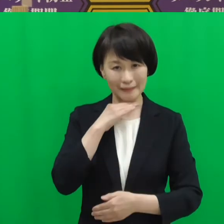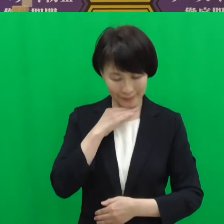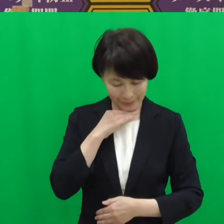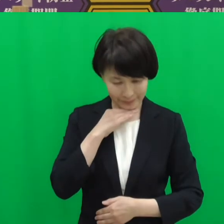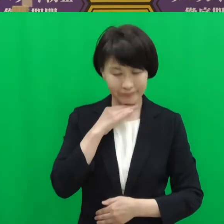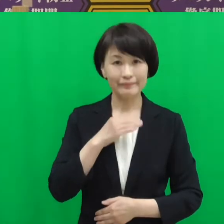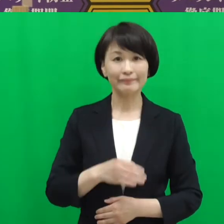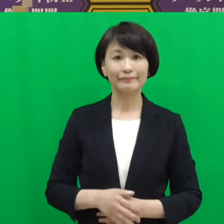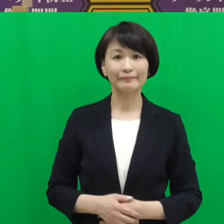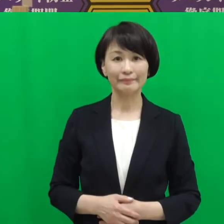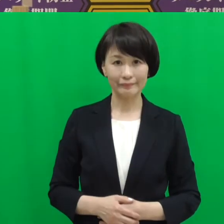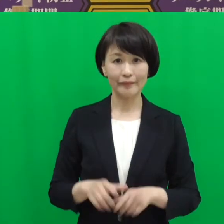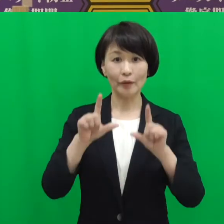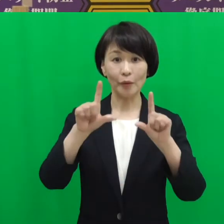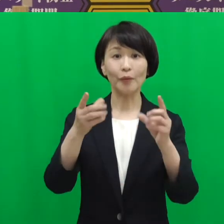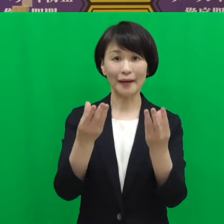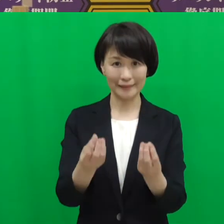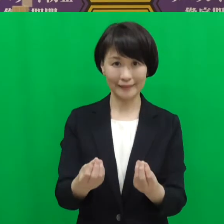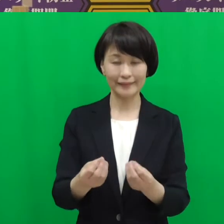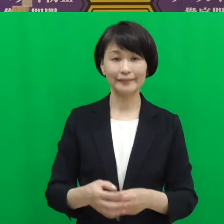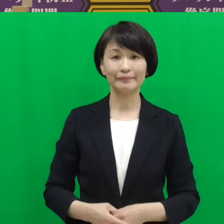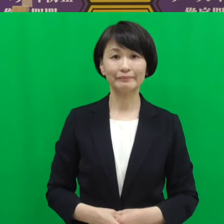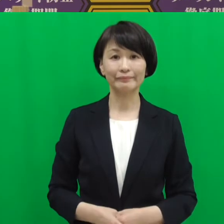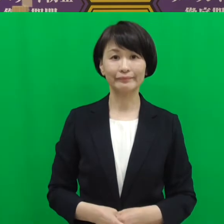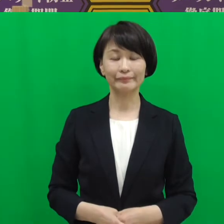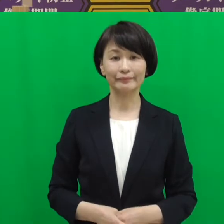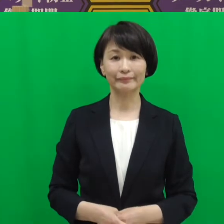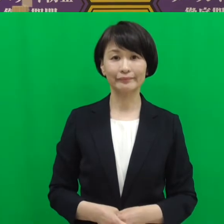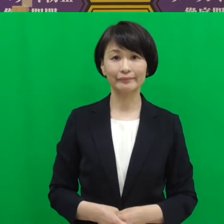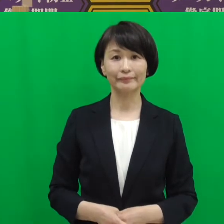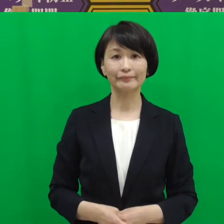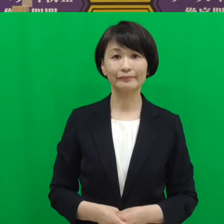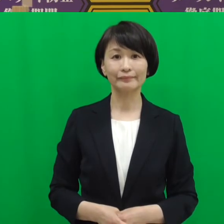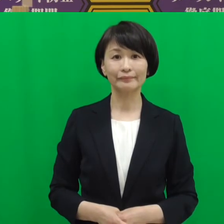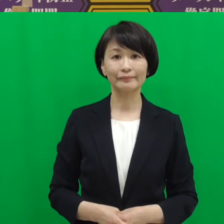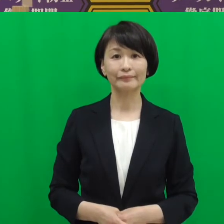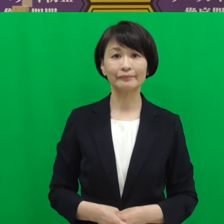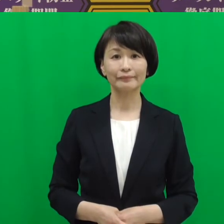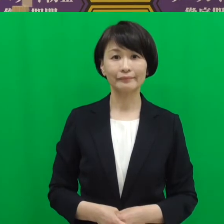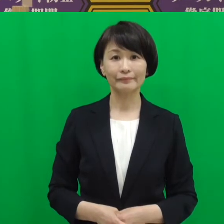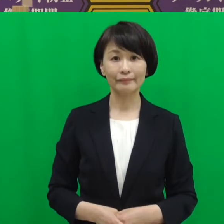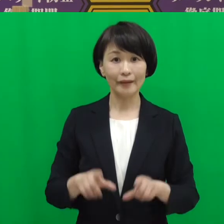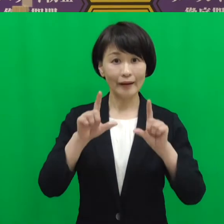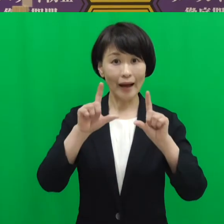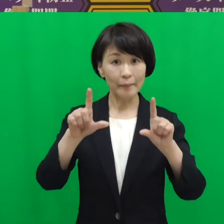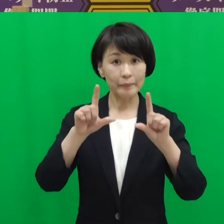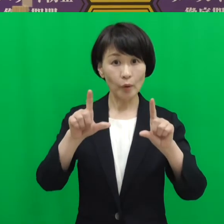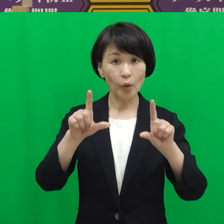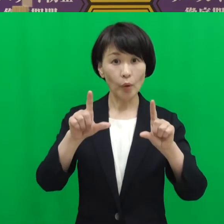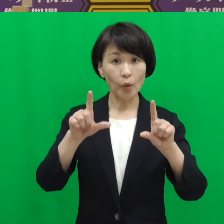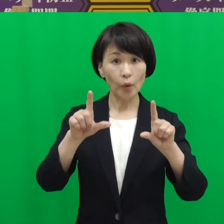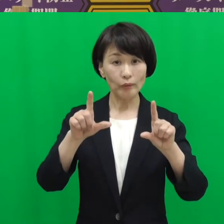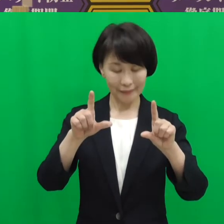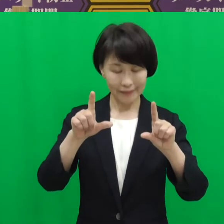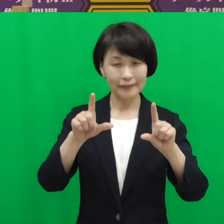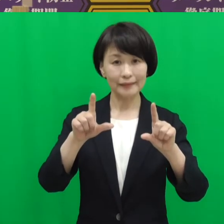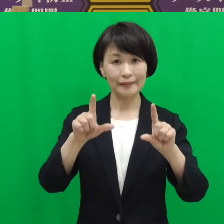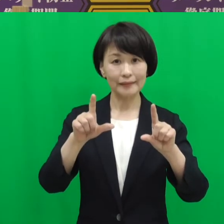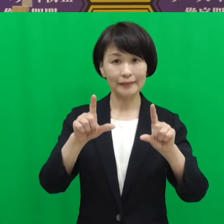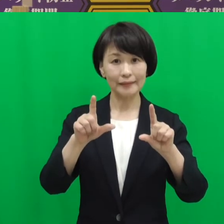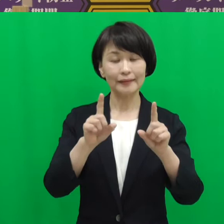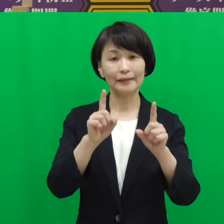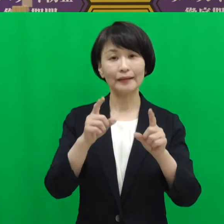。私からは以上でございます。 はい、ただいまの発表項目について質問を受けたいと思